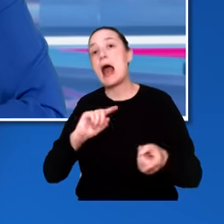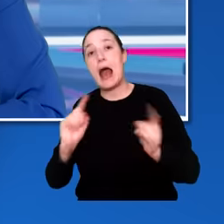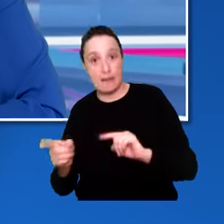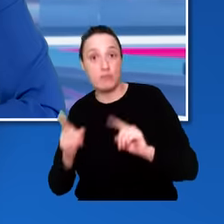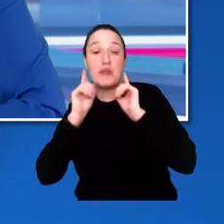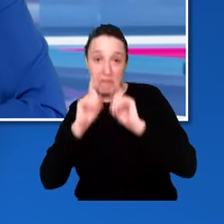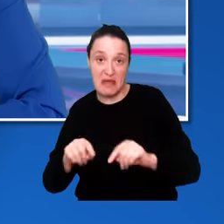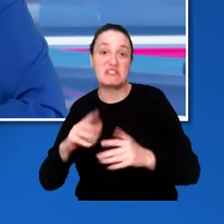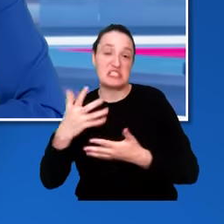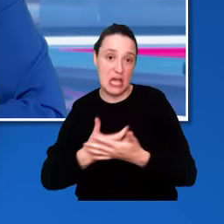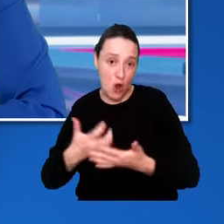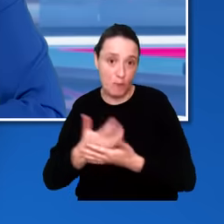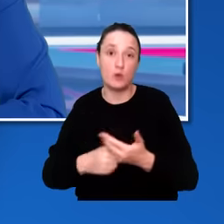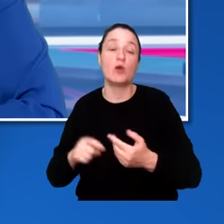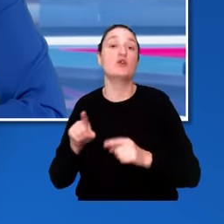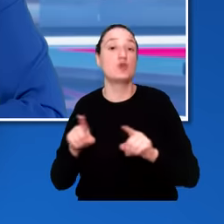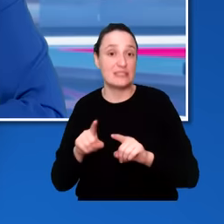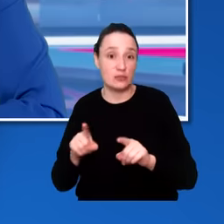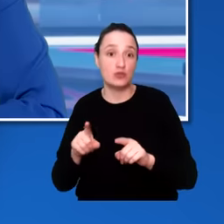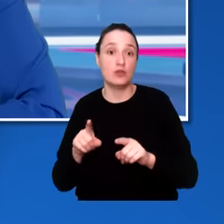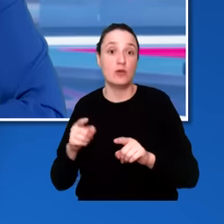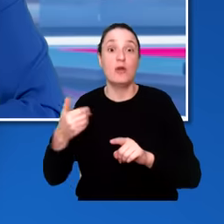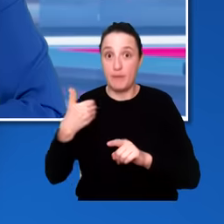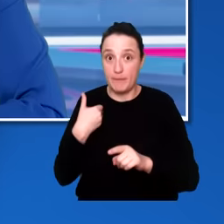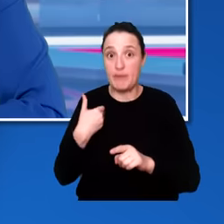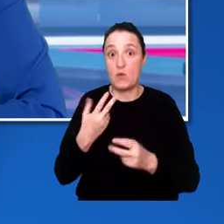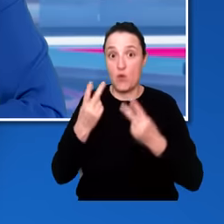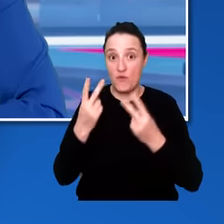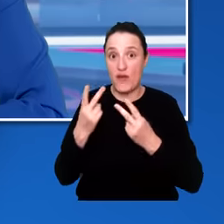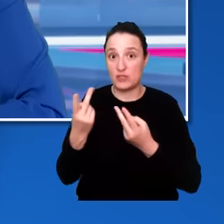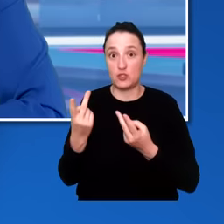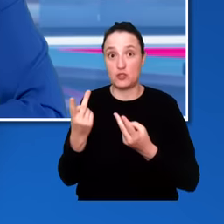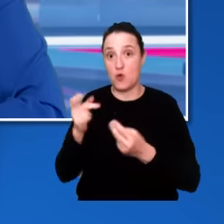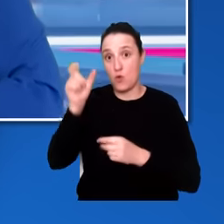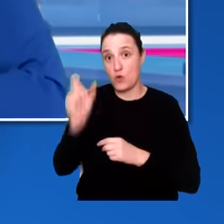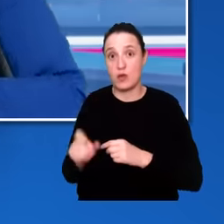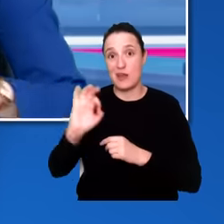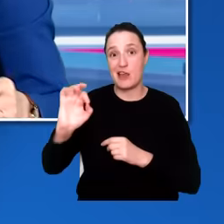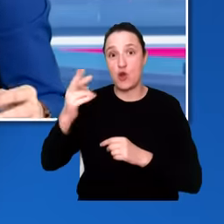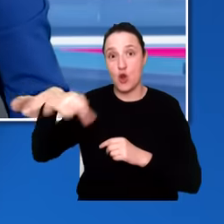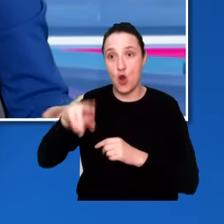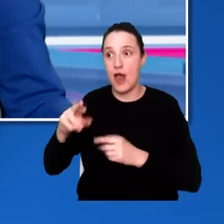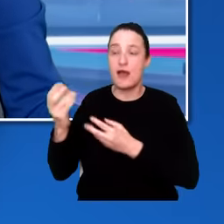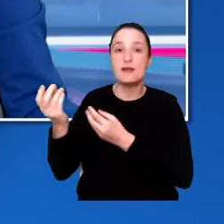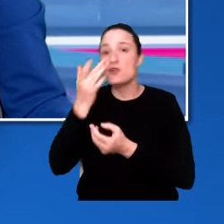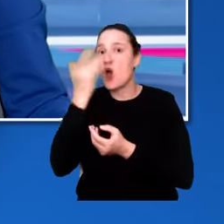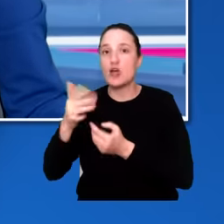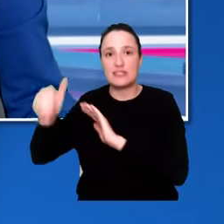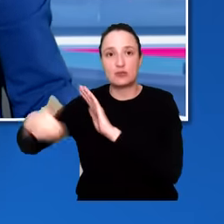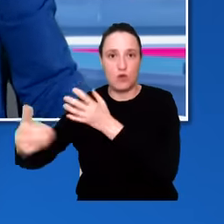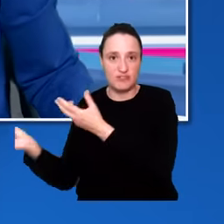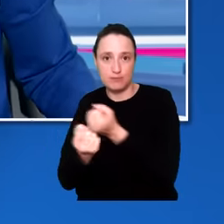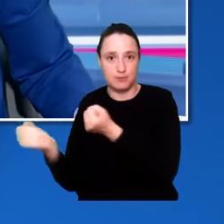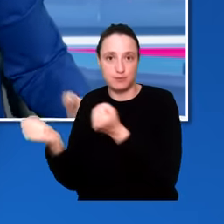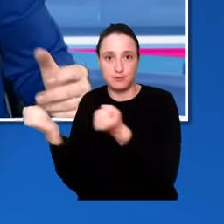7,5 miliona, ale to oznacza, że był kluczowym graczem z punktu widzenia ściągania węglowodorów z Rosji. Ale pan jest w ogóle każdy zaskoczony tą informacją, jest dla